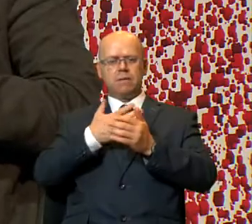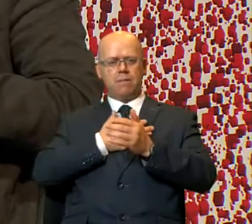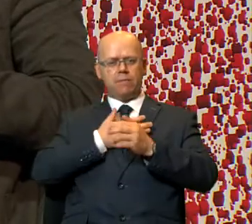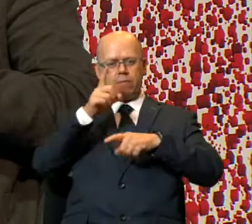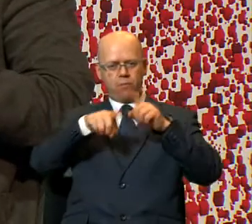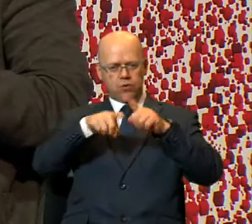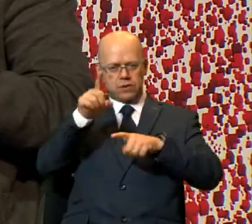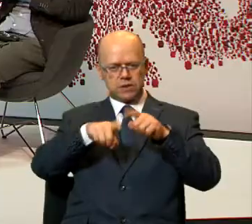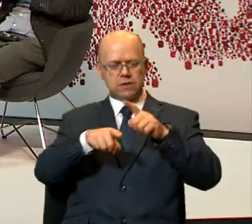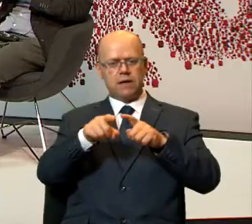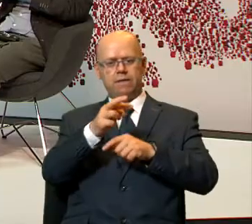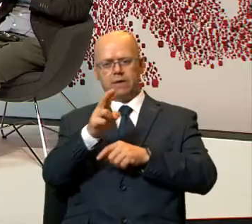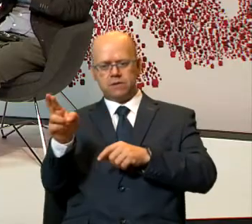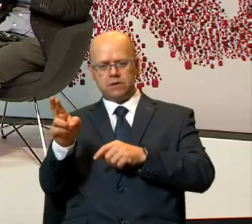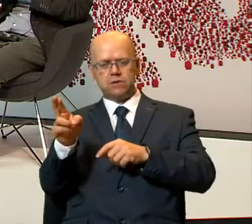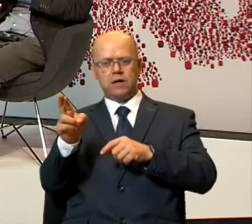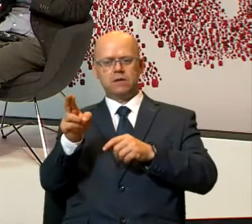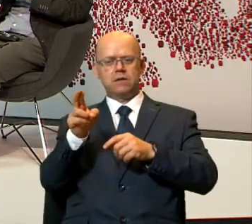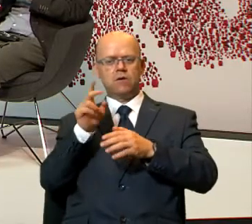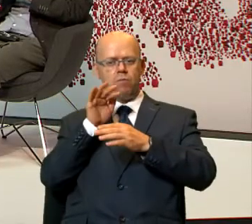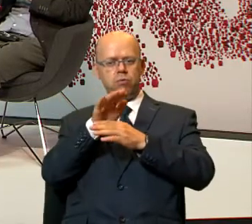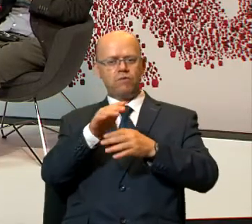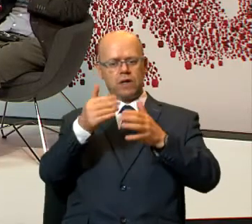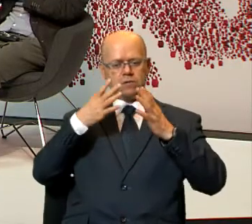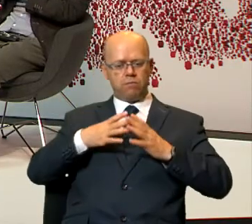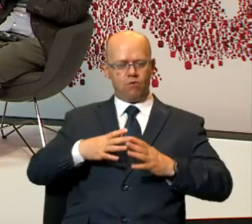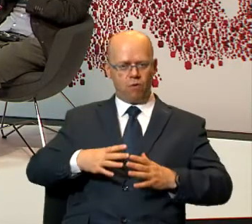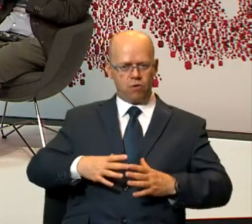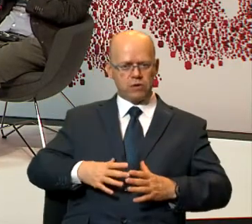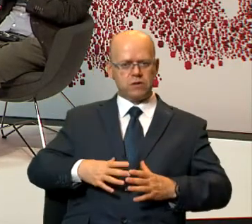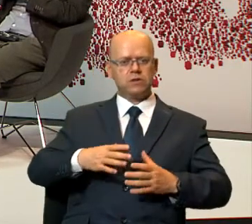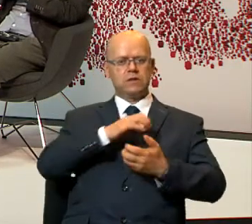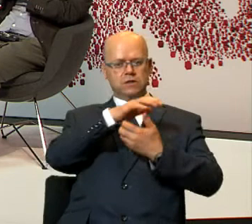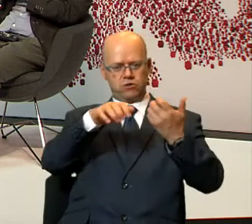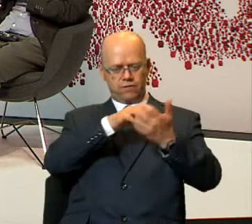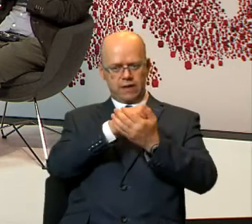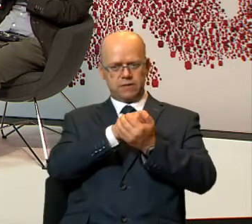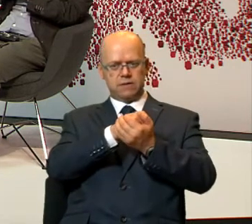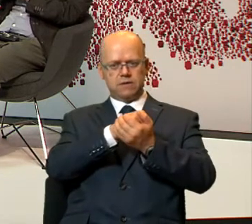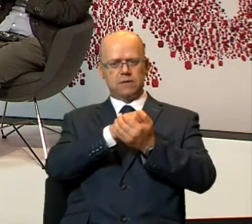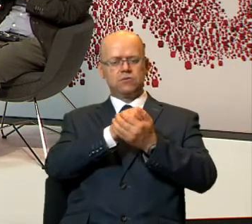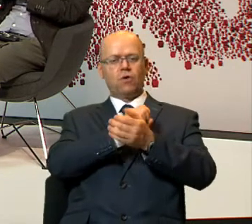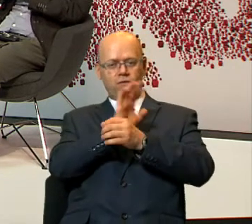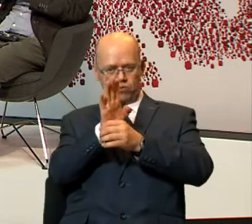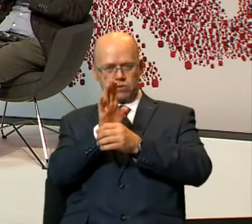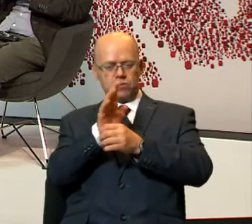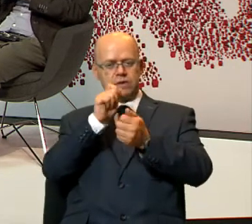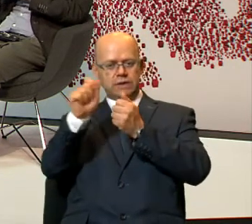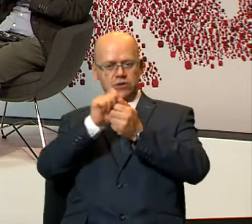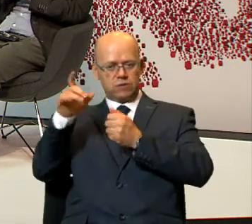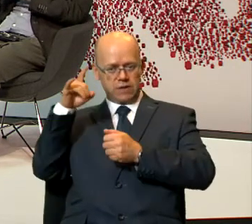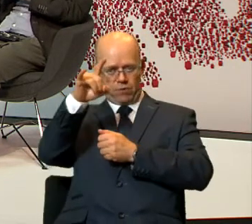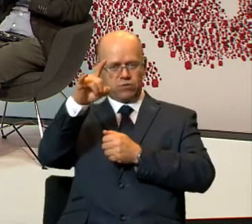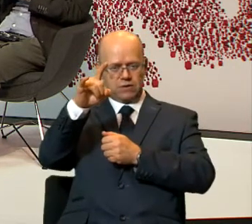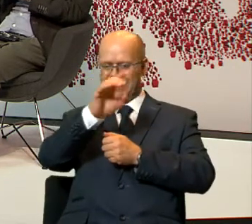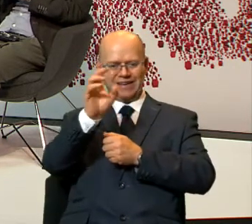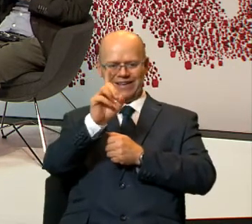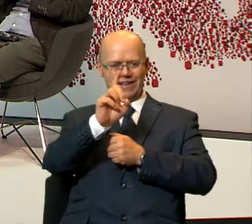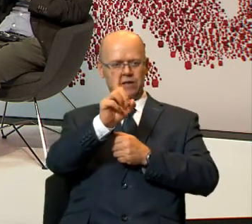aby spowolnić świat, ponieważ to nie był wirus, który uziemił samoloty, to były po prostu wybory